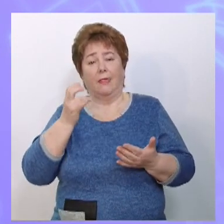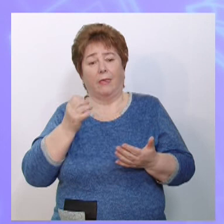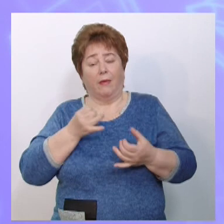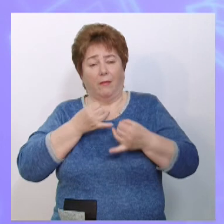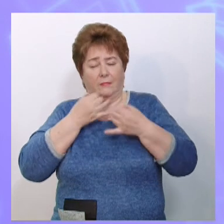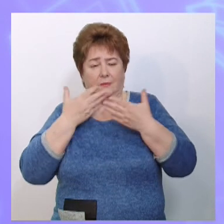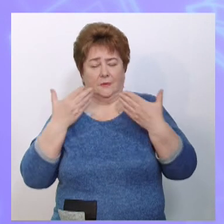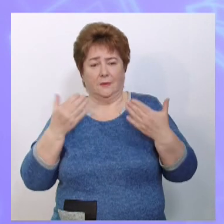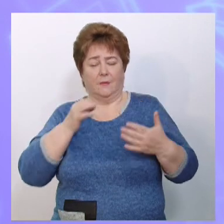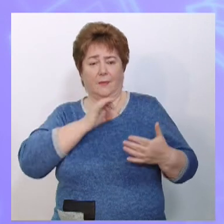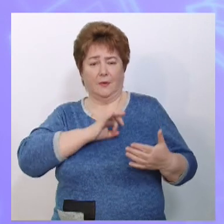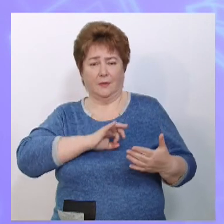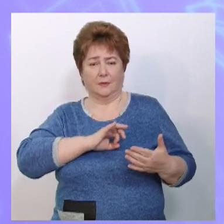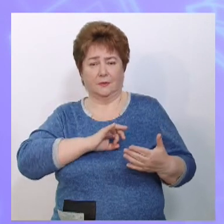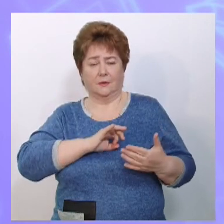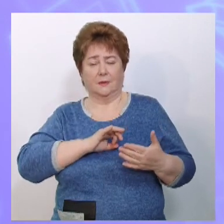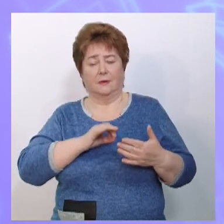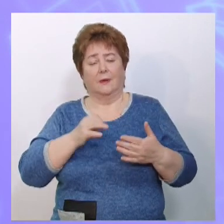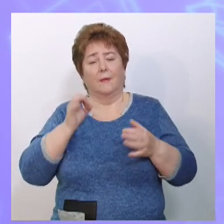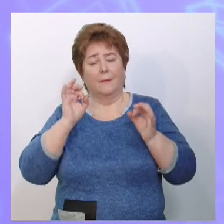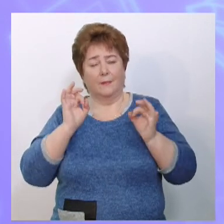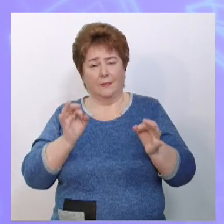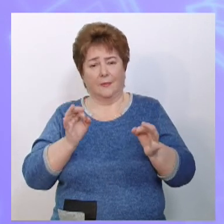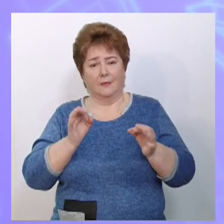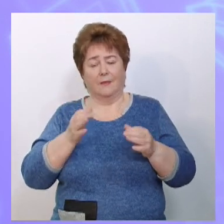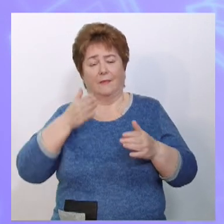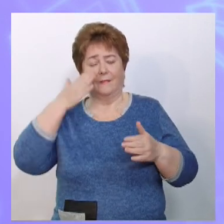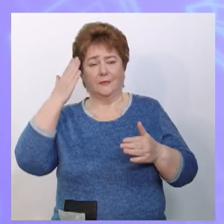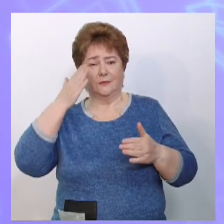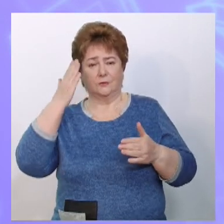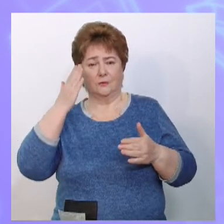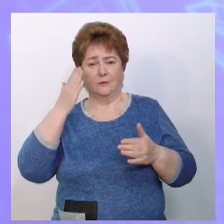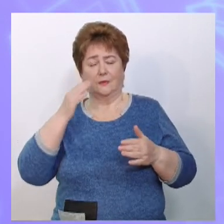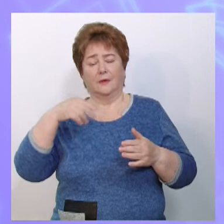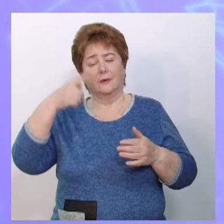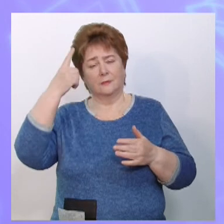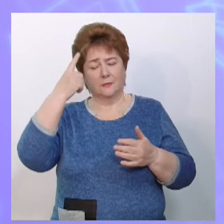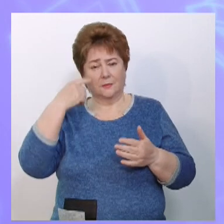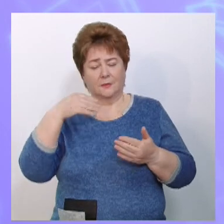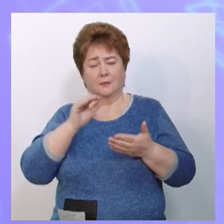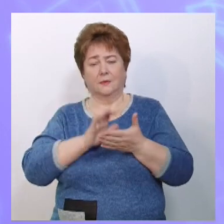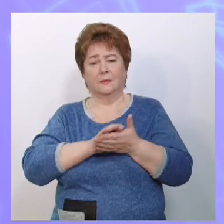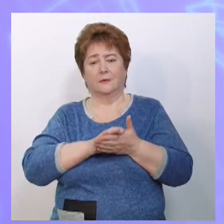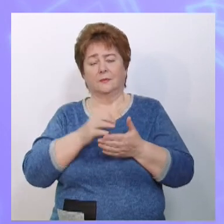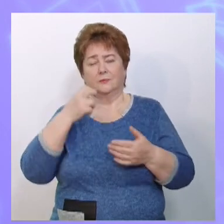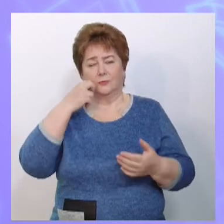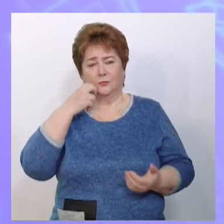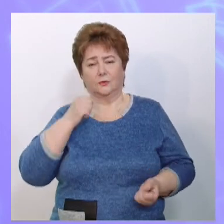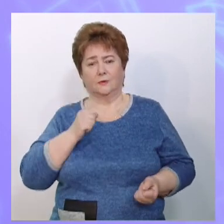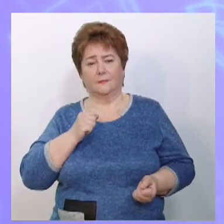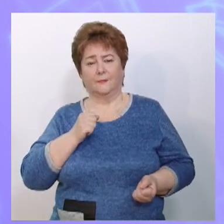неинтересный, полезный, продуктивный, веселый, познавательный,